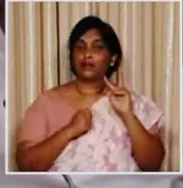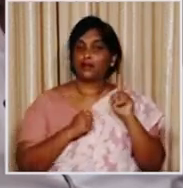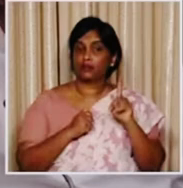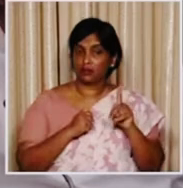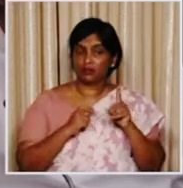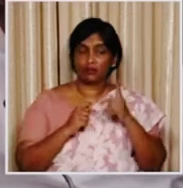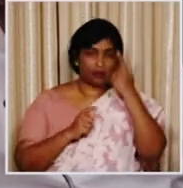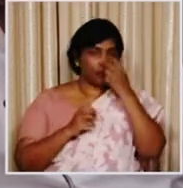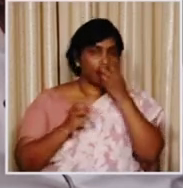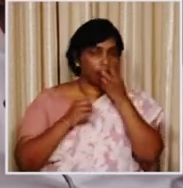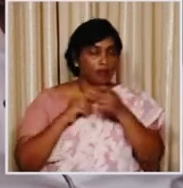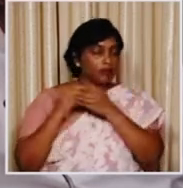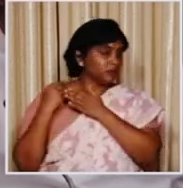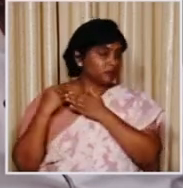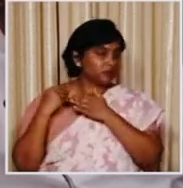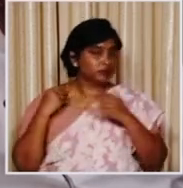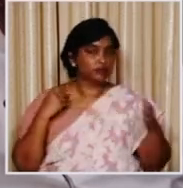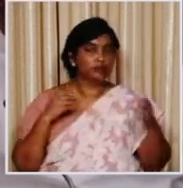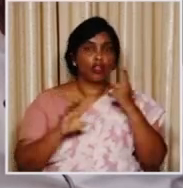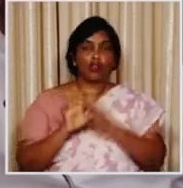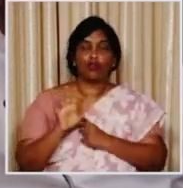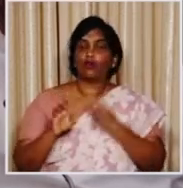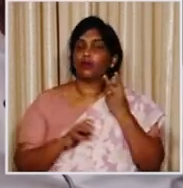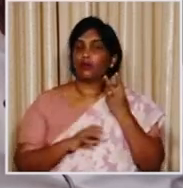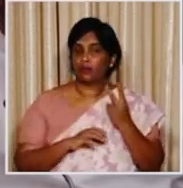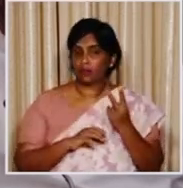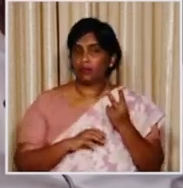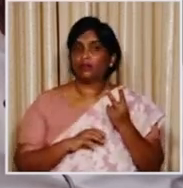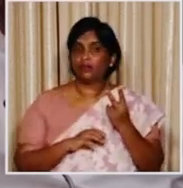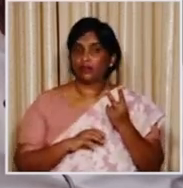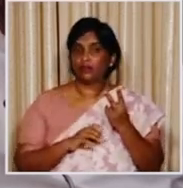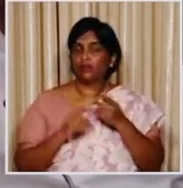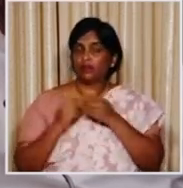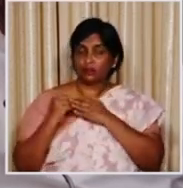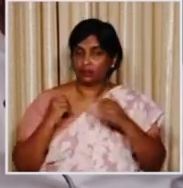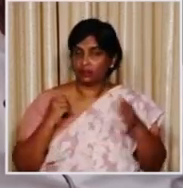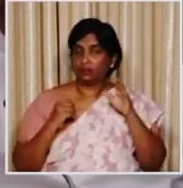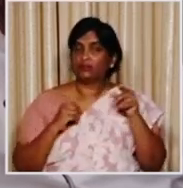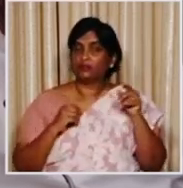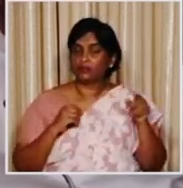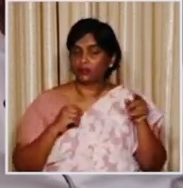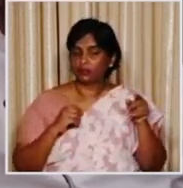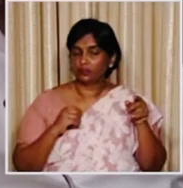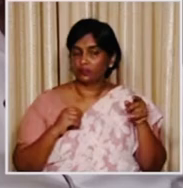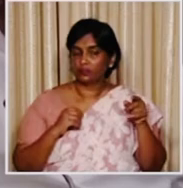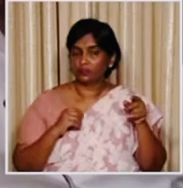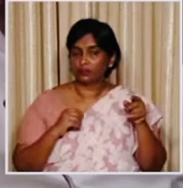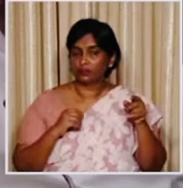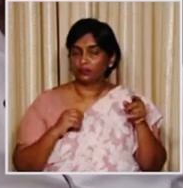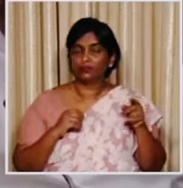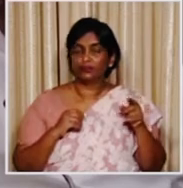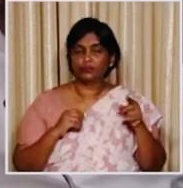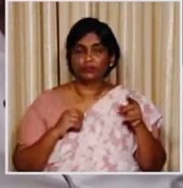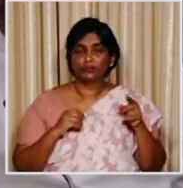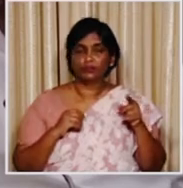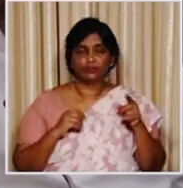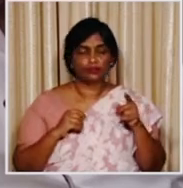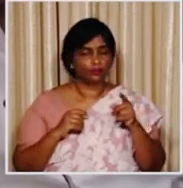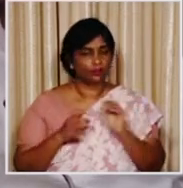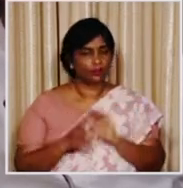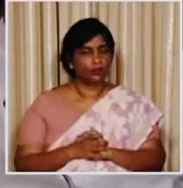මේ පාස්ට් වීරදා සිද්ධිය වෙනකන් අවුරුදු දෙකක් අස්සේ මේ සේෆ් හවුසස්